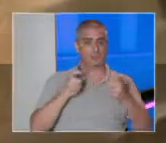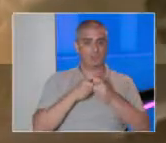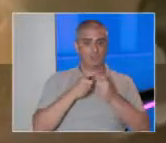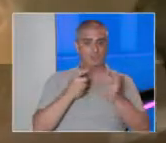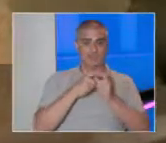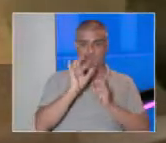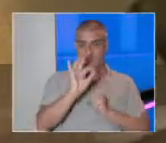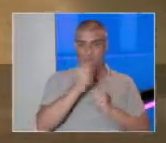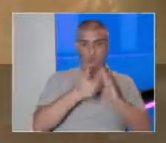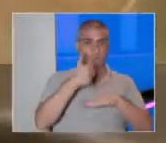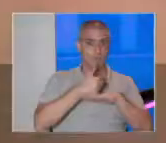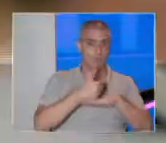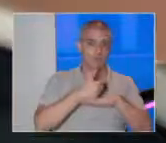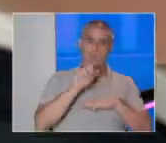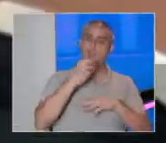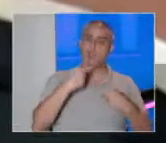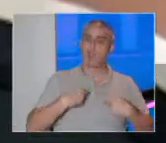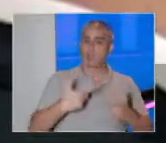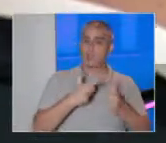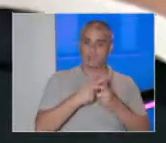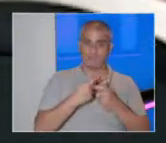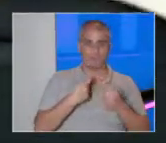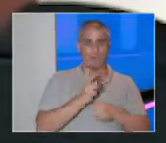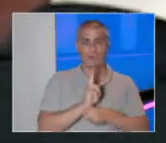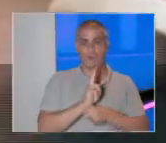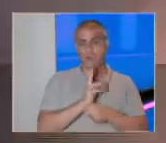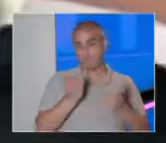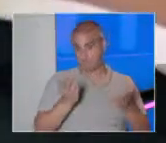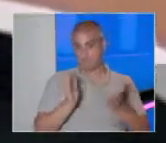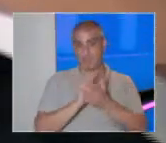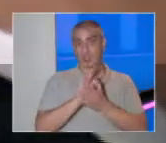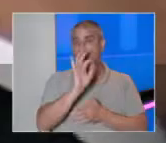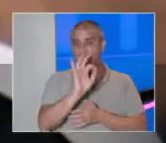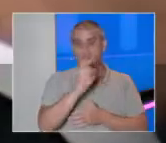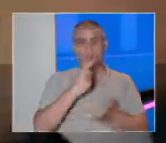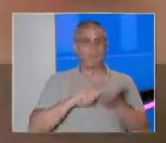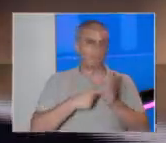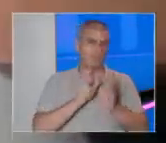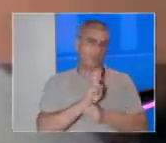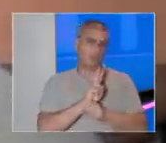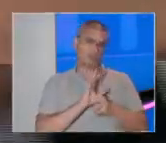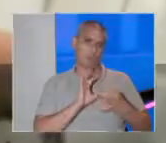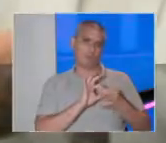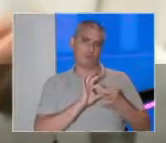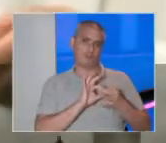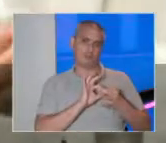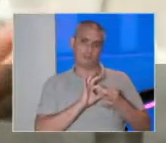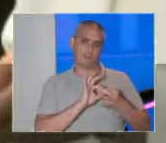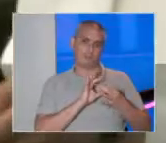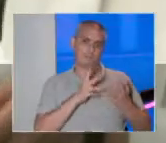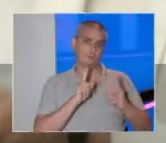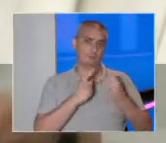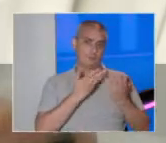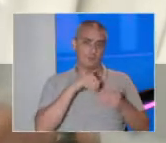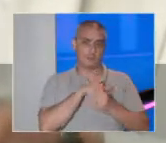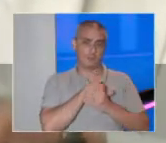לחברה שעמד בראשה. ארו מכר את החברה במחירה אפקטיבית לכאורה לחברו במטרה לשמור על הקשרים